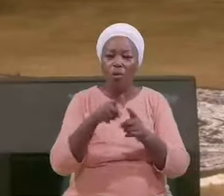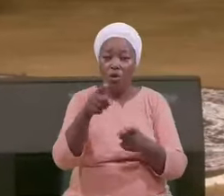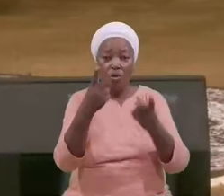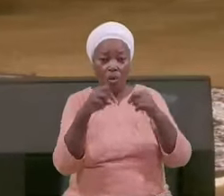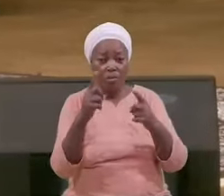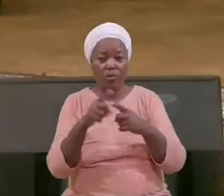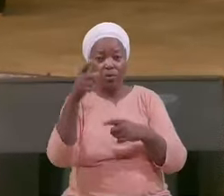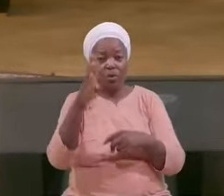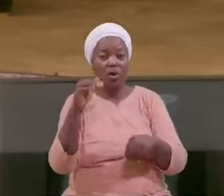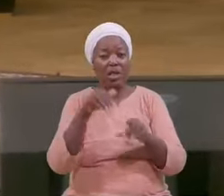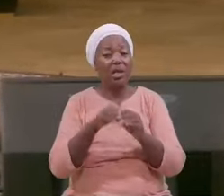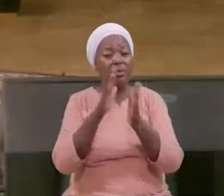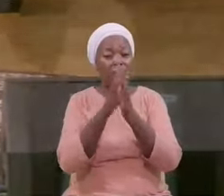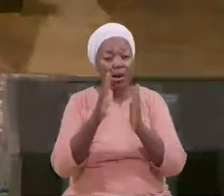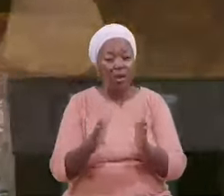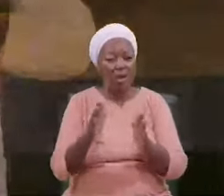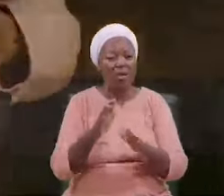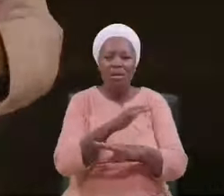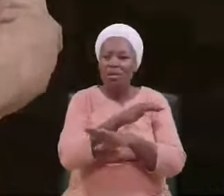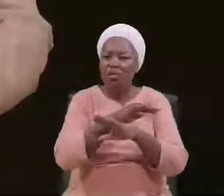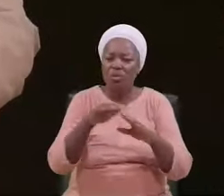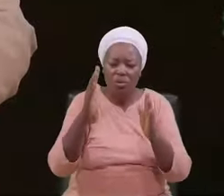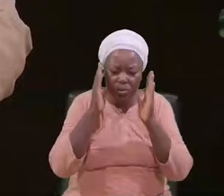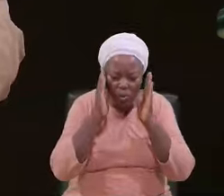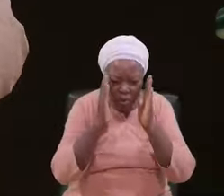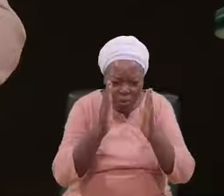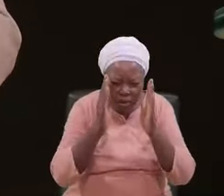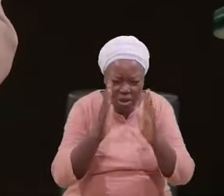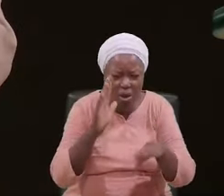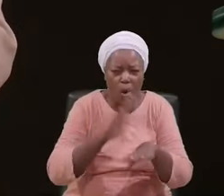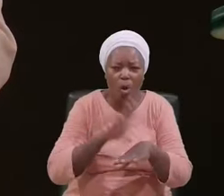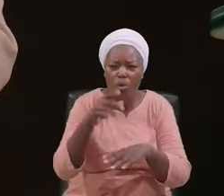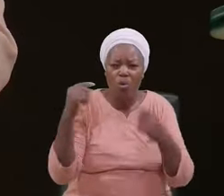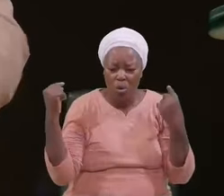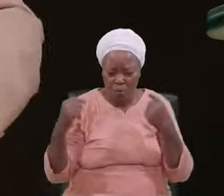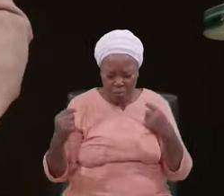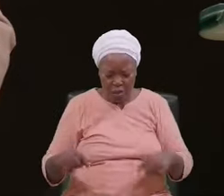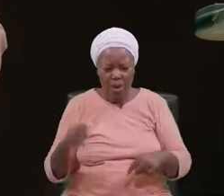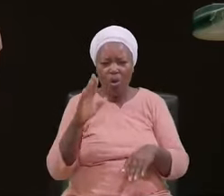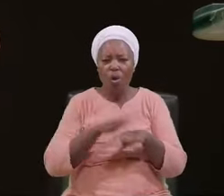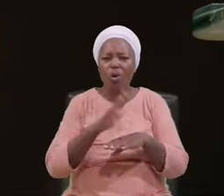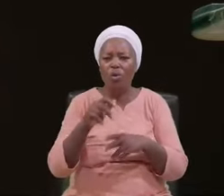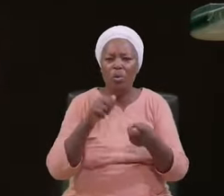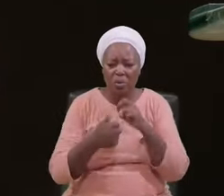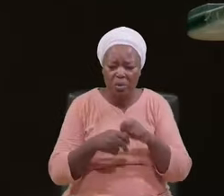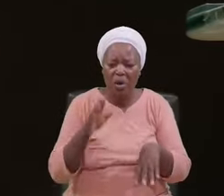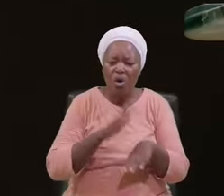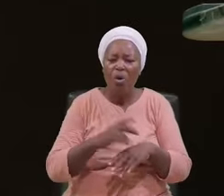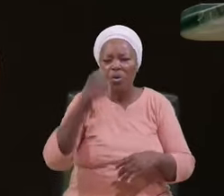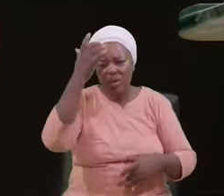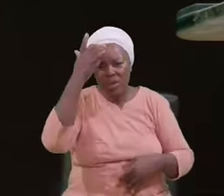venez à Dieu en prière, ne vous concentrez pas sur votre douleur, problème,